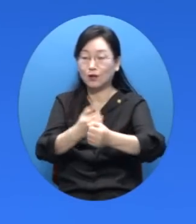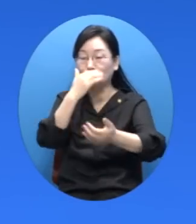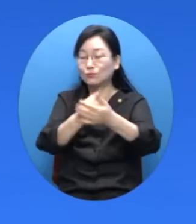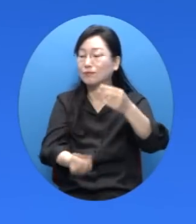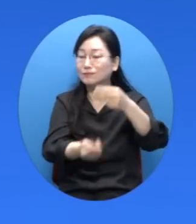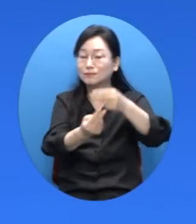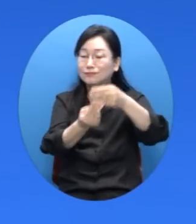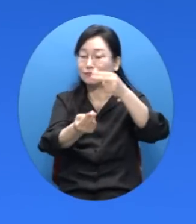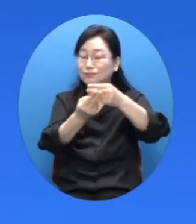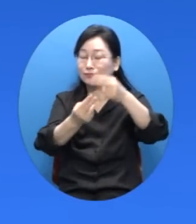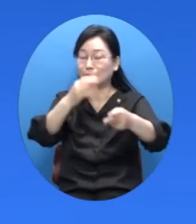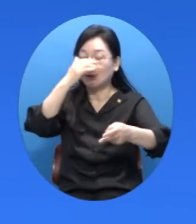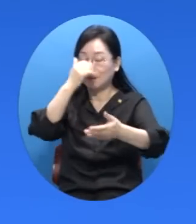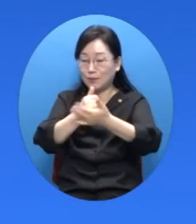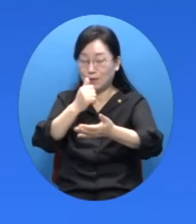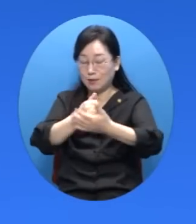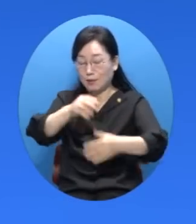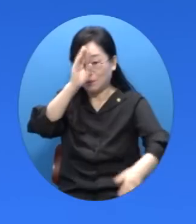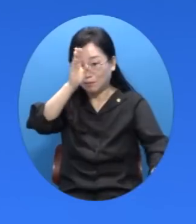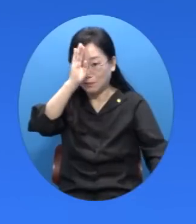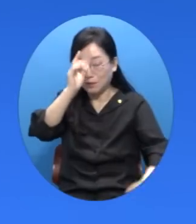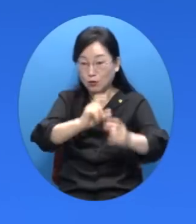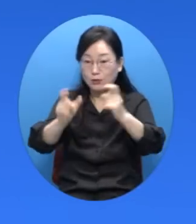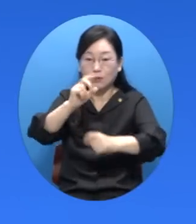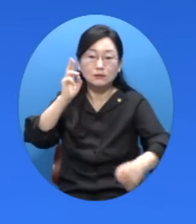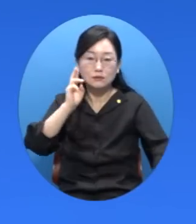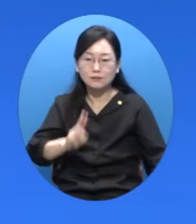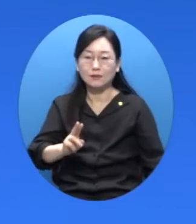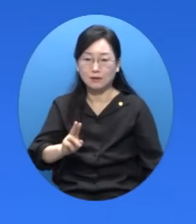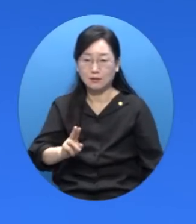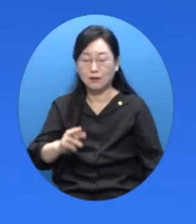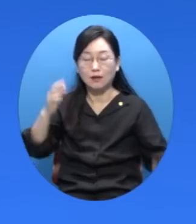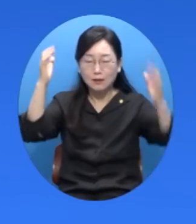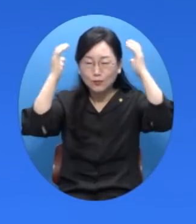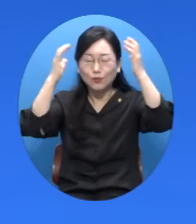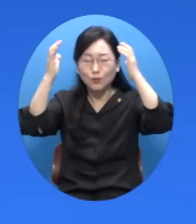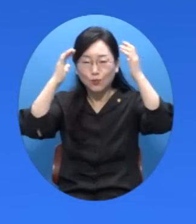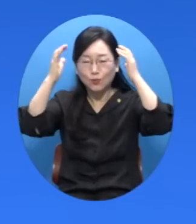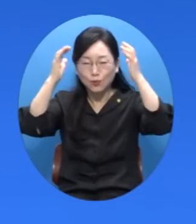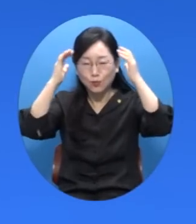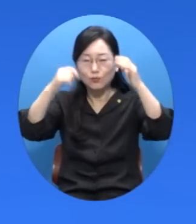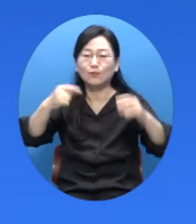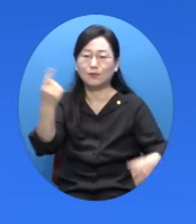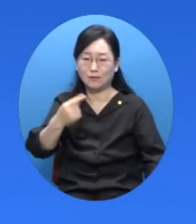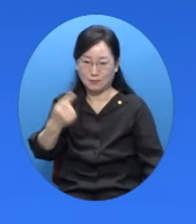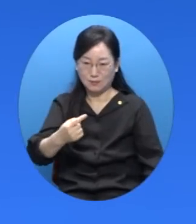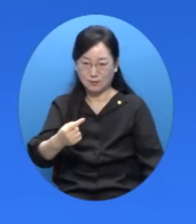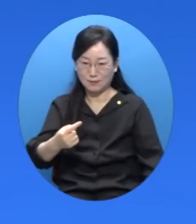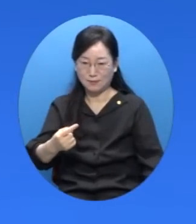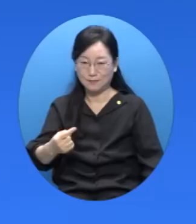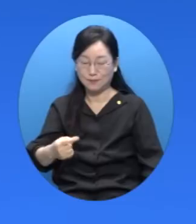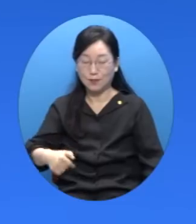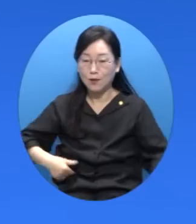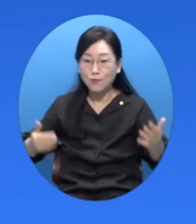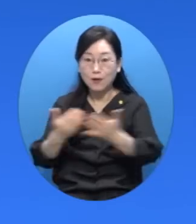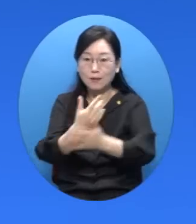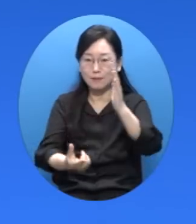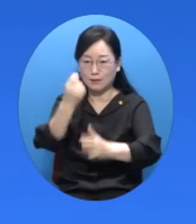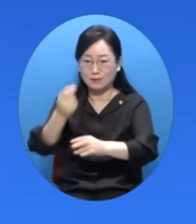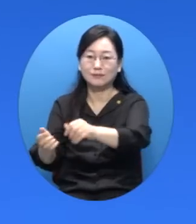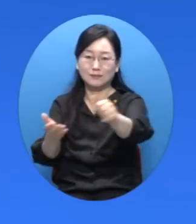병이 점점점 깊어져서 중병이 들게 되고 큰 고통 가운데 빠지게 되는 것입니다. 그래서 회개는 빨라야